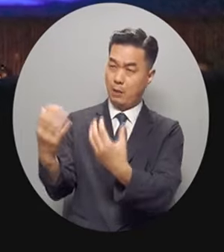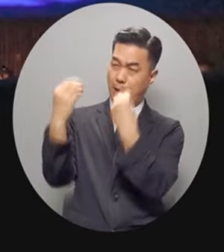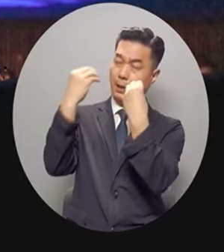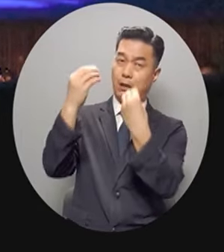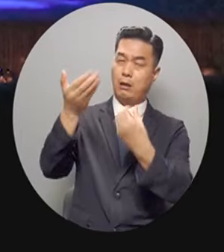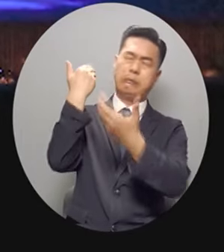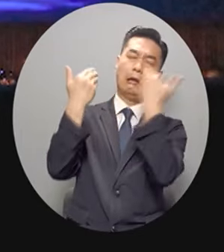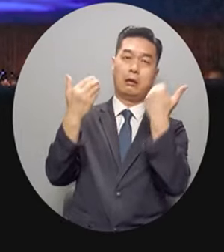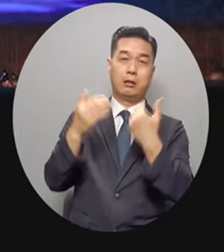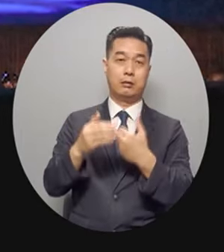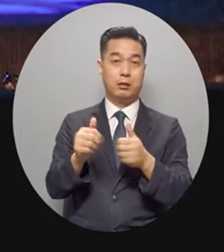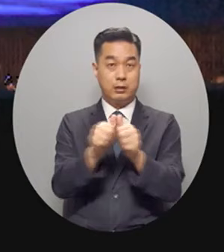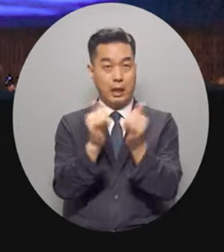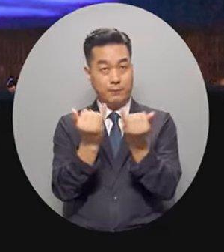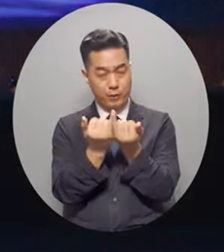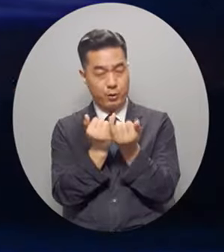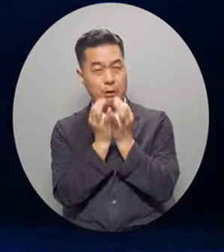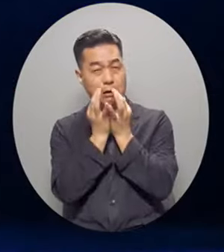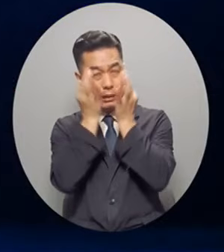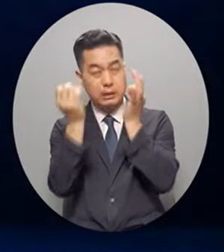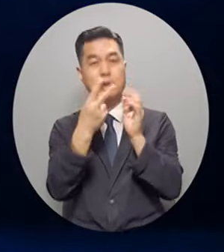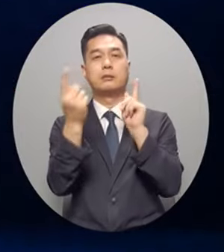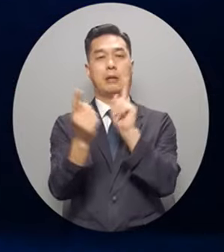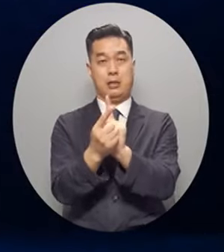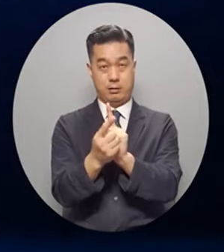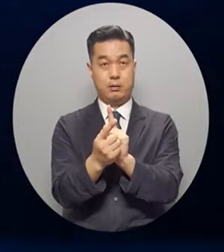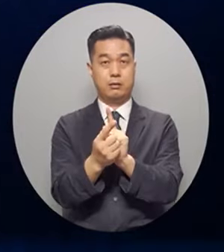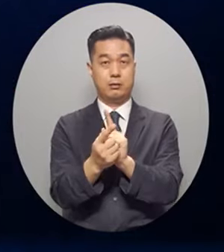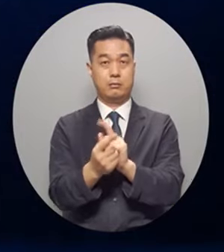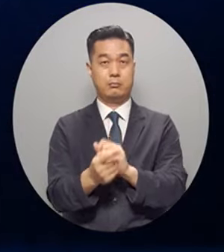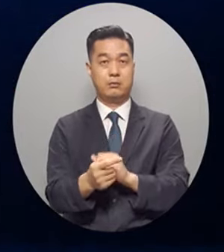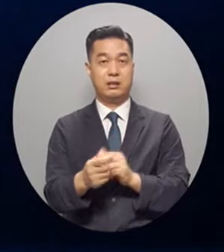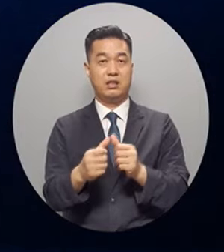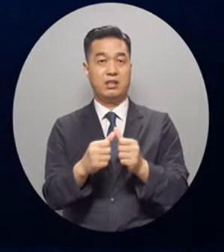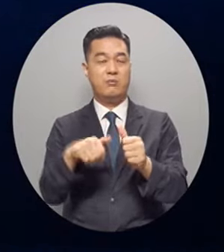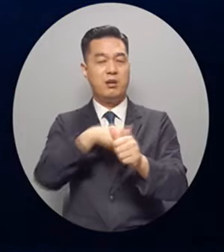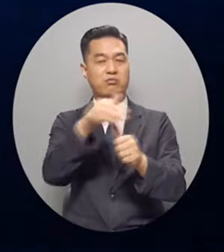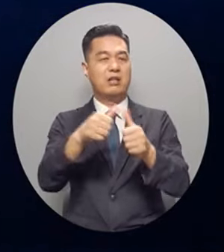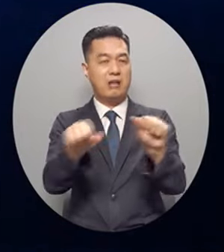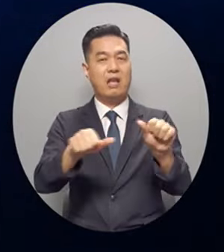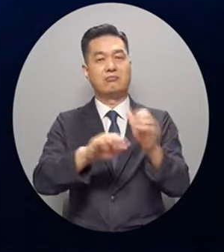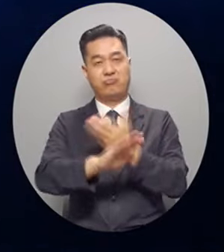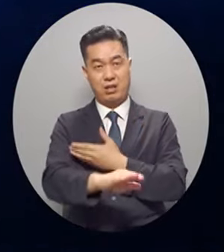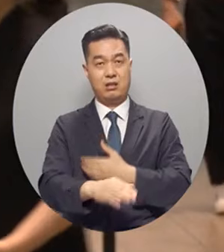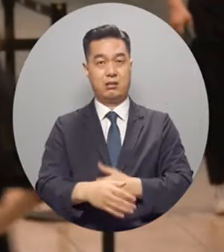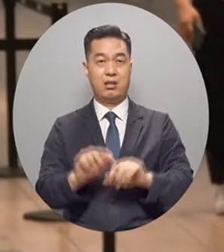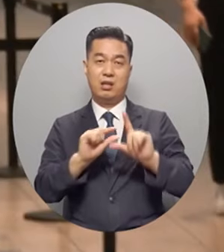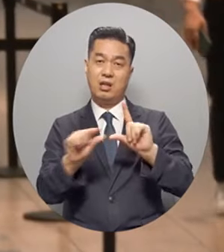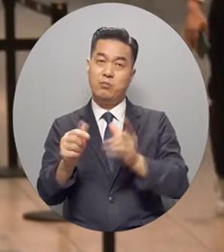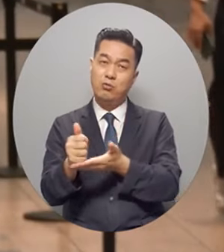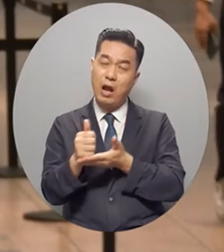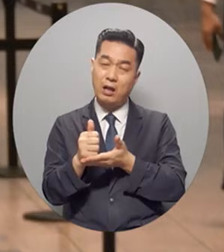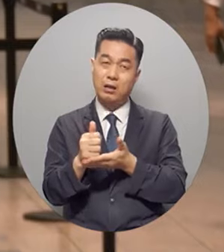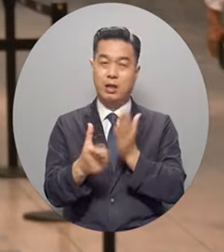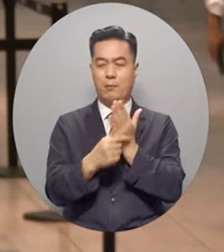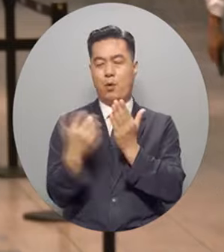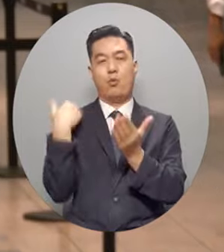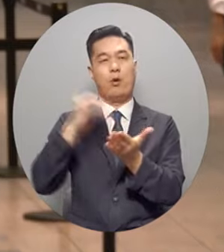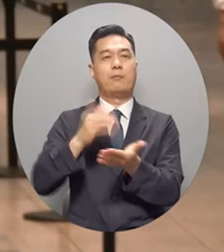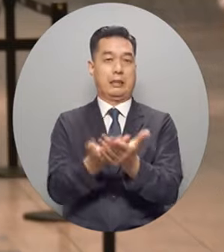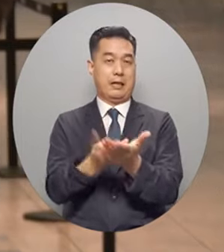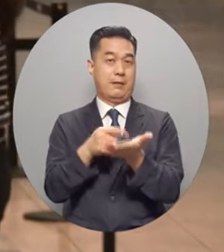남녀 주인공의 애절한 재회. 그게 흐름은 이미 깨진 뒤였습니다. 일부 관객들은 티켓 환불을 요구하는가